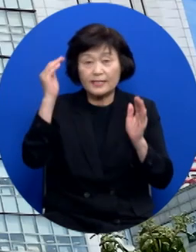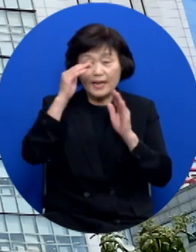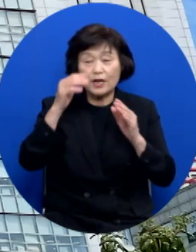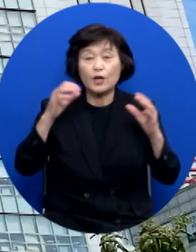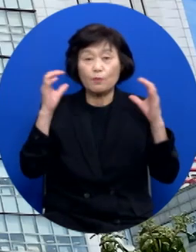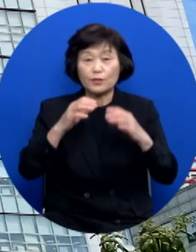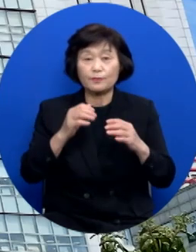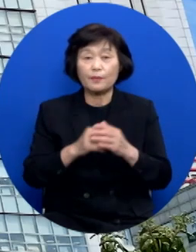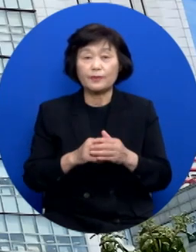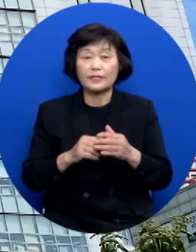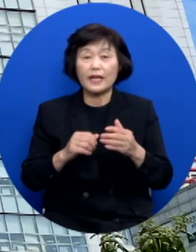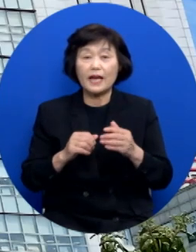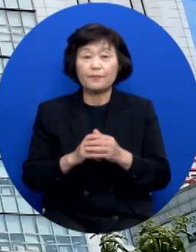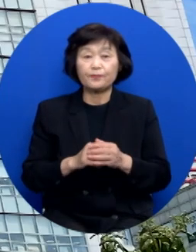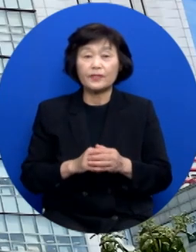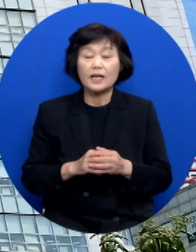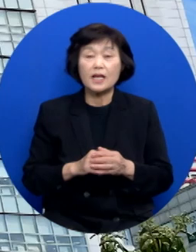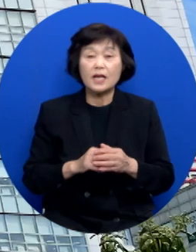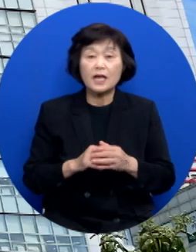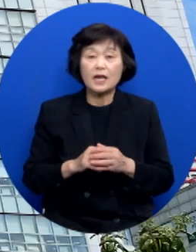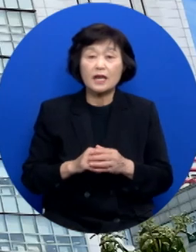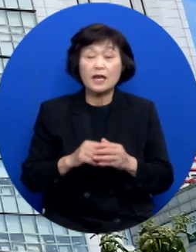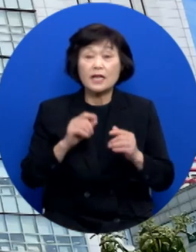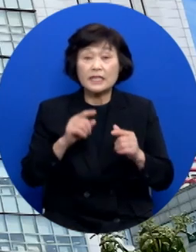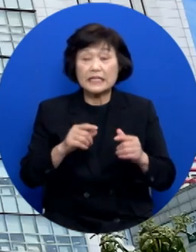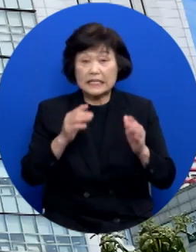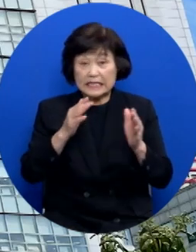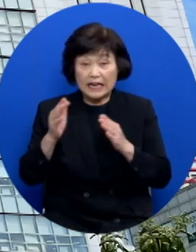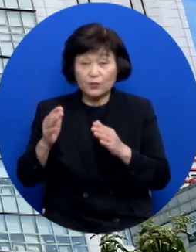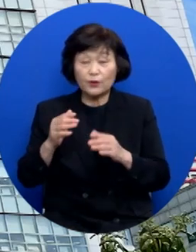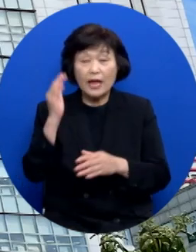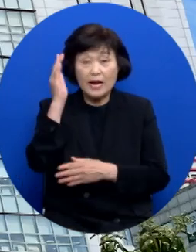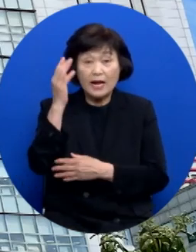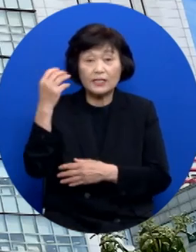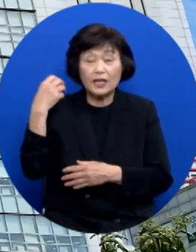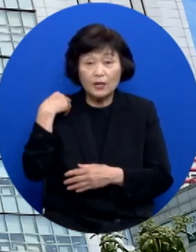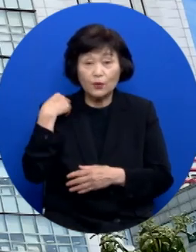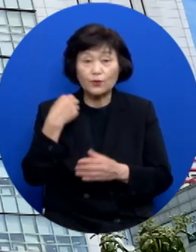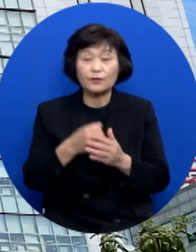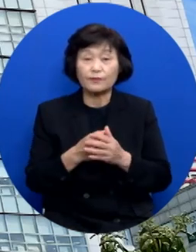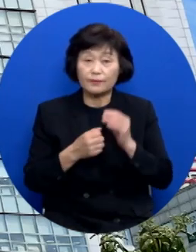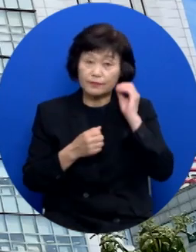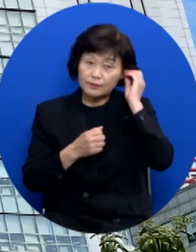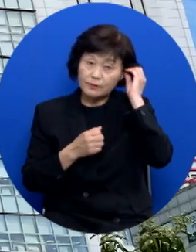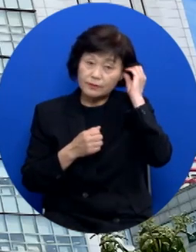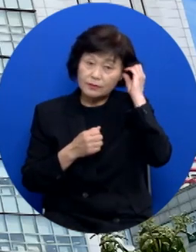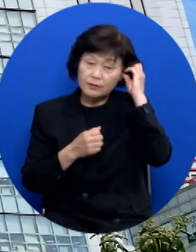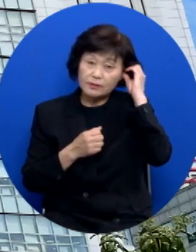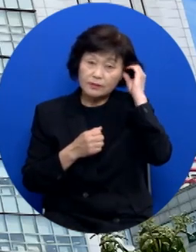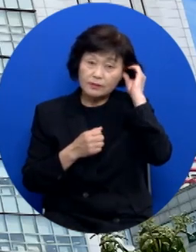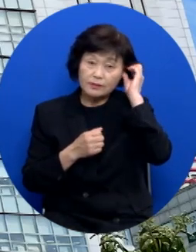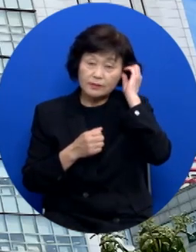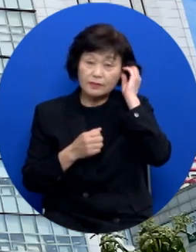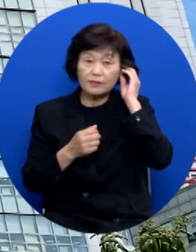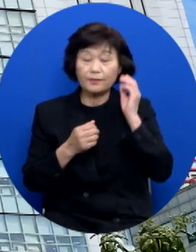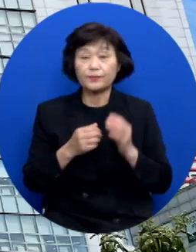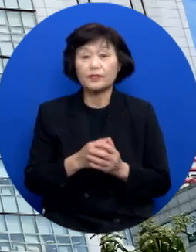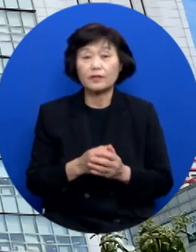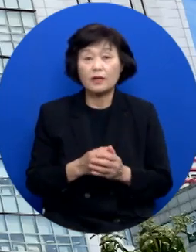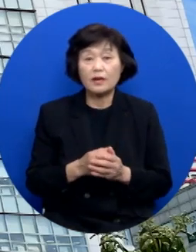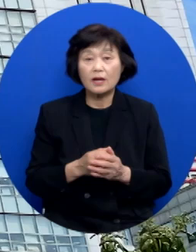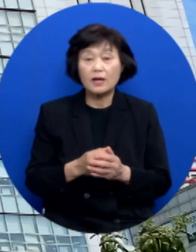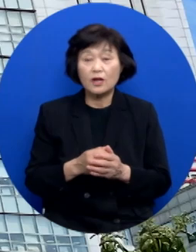8월 29일부터 12월 5일까지 진행하며 강사로는 일본 복음선교회 이수구 대표와